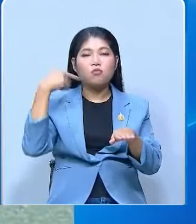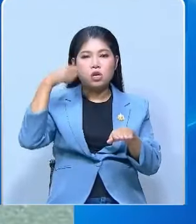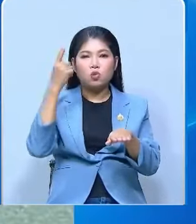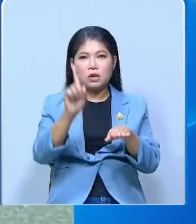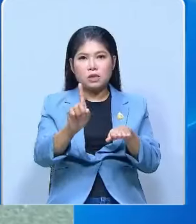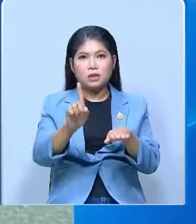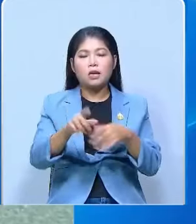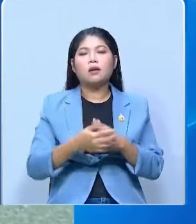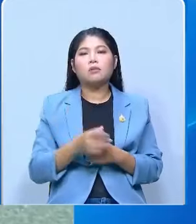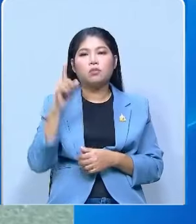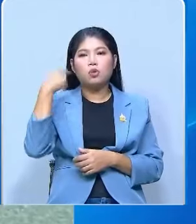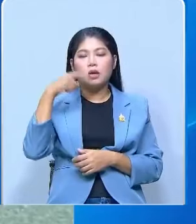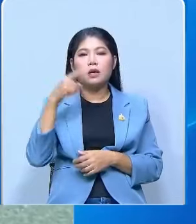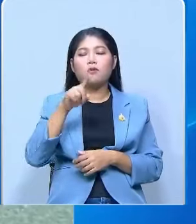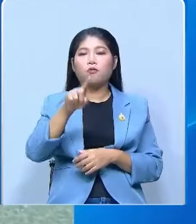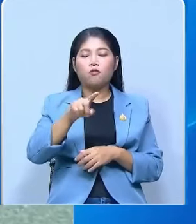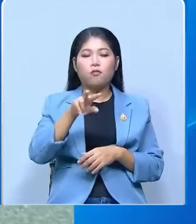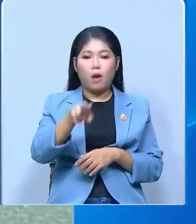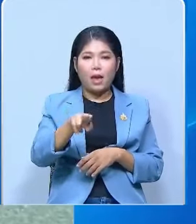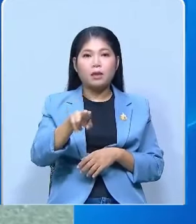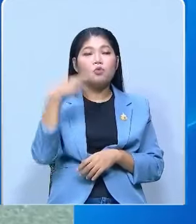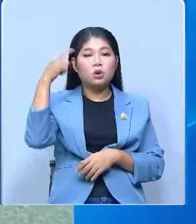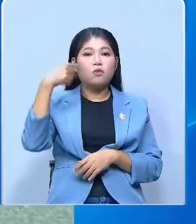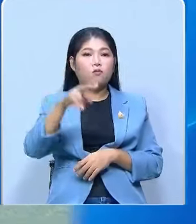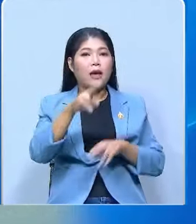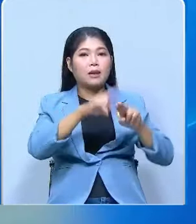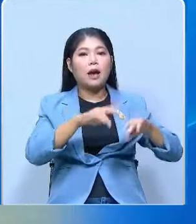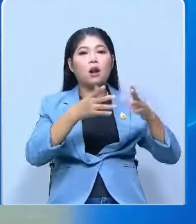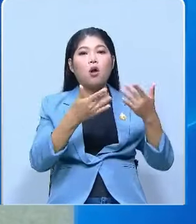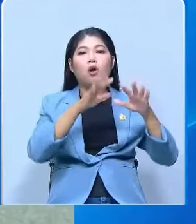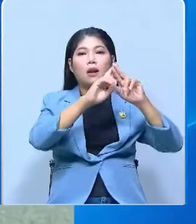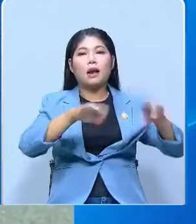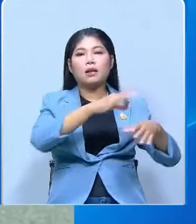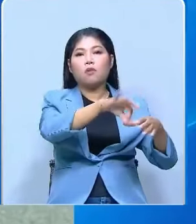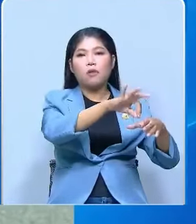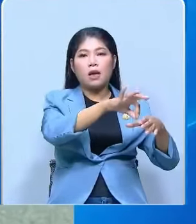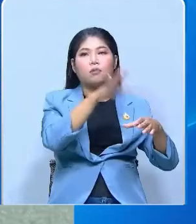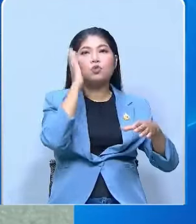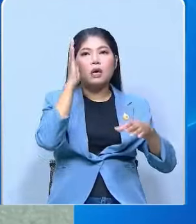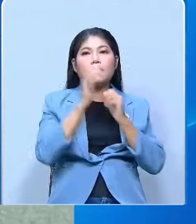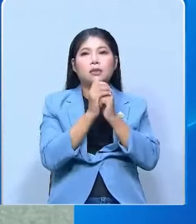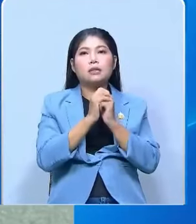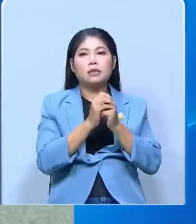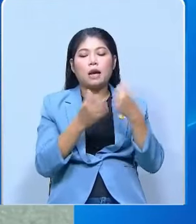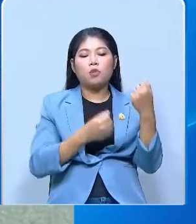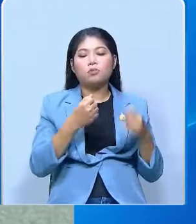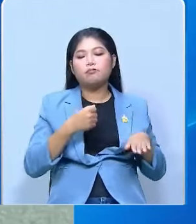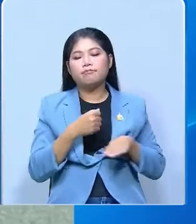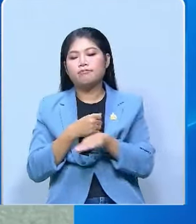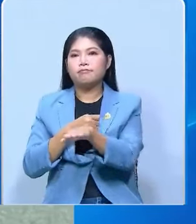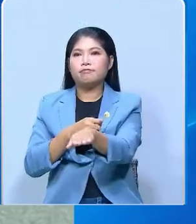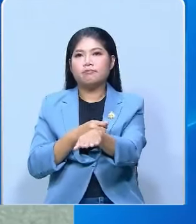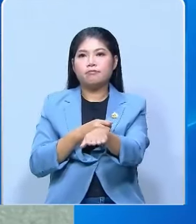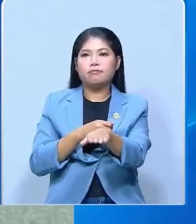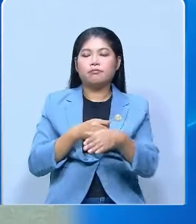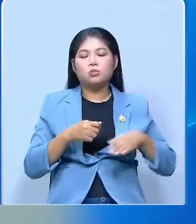อดรถให้แฟนเนี่ยรอที่ร้านกาแฟฝั่งมอเตอร์เวย์ขาเข้าครับแล้วก็ชาวจีน2คนเนี่ยก็ขับรถไปก่อเหตุคือยูเทิ